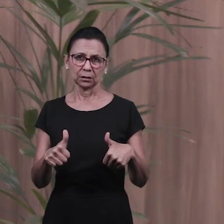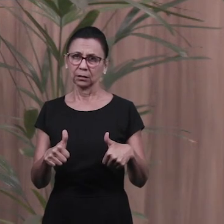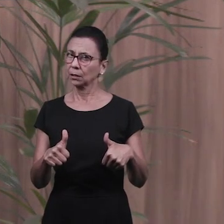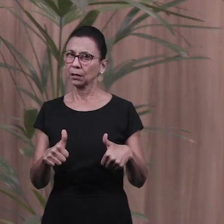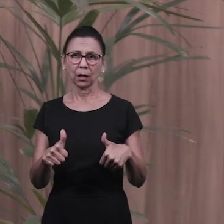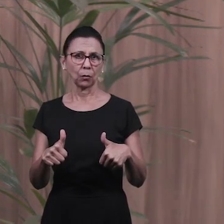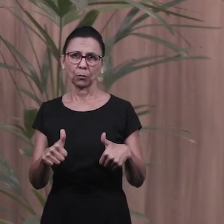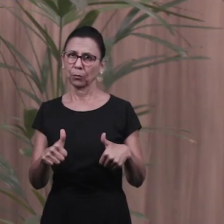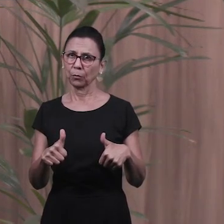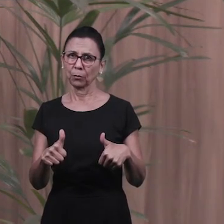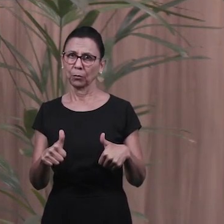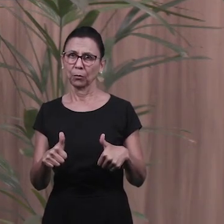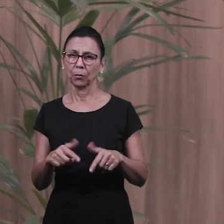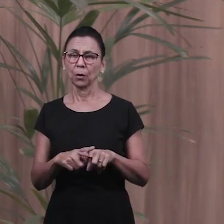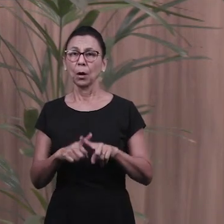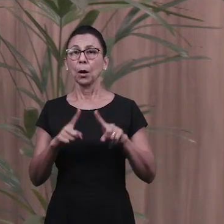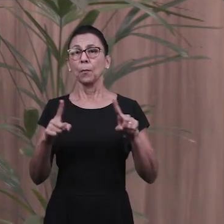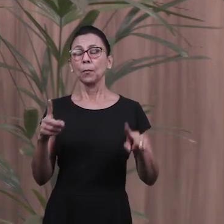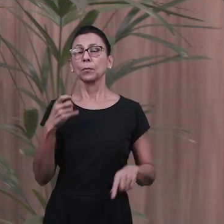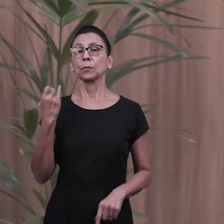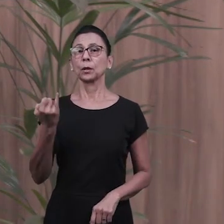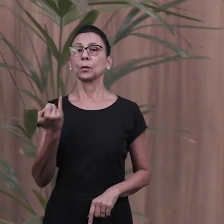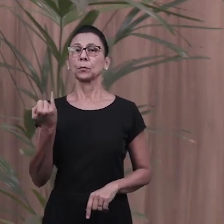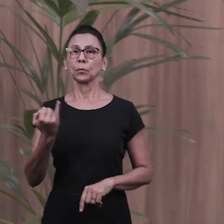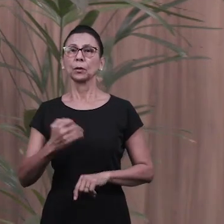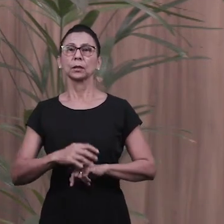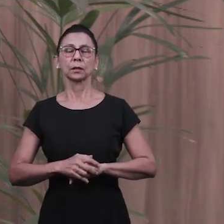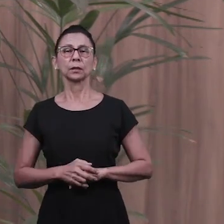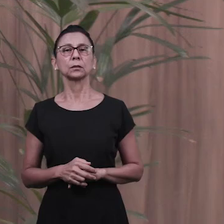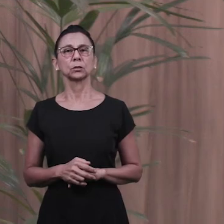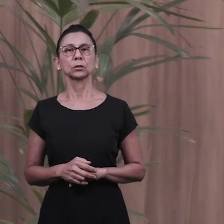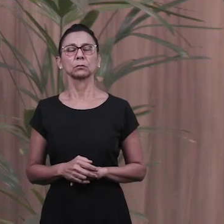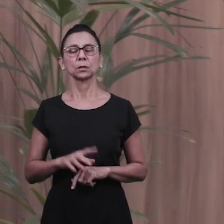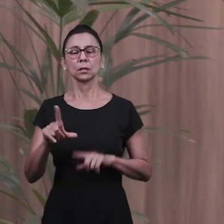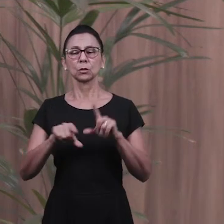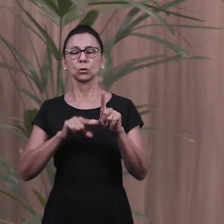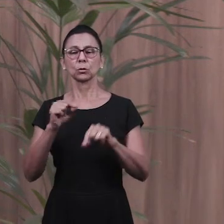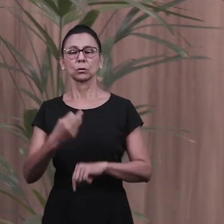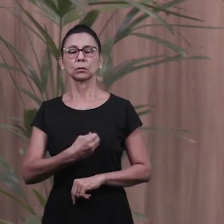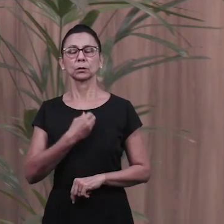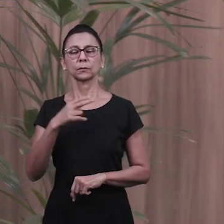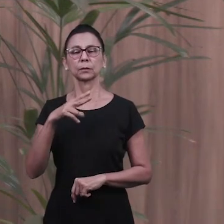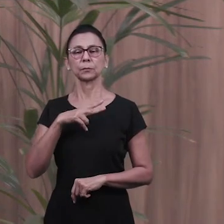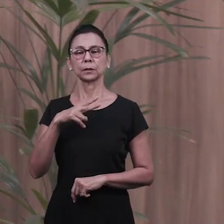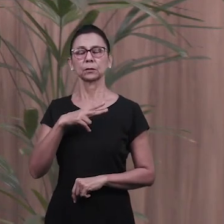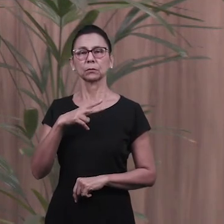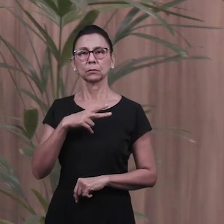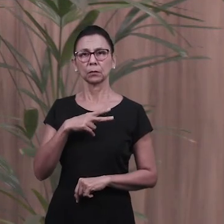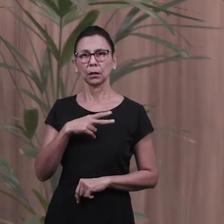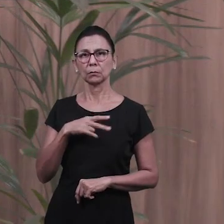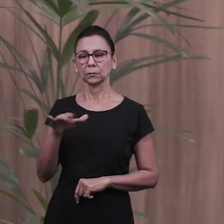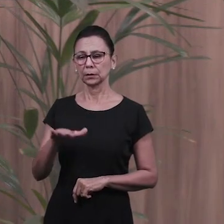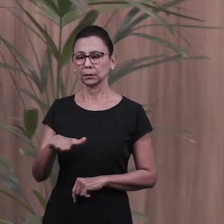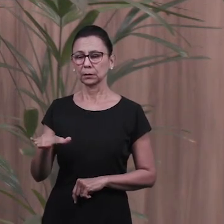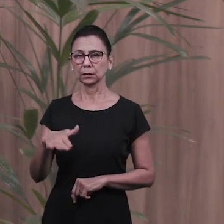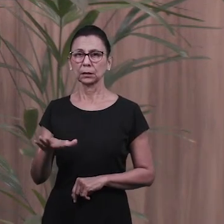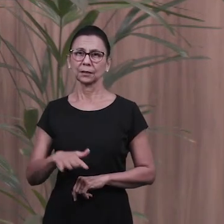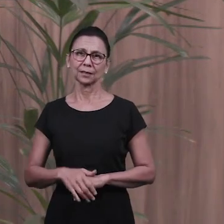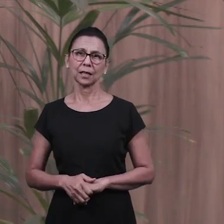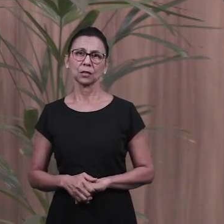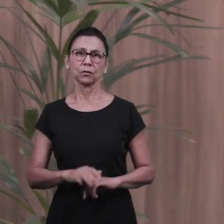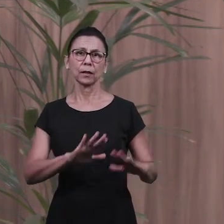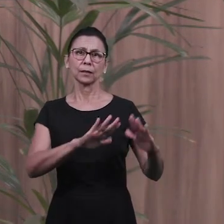pour notre vie. Et particulièrement, quand les enfants sont loin de nous dans les écoles ou dans la compagnie